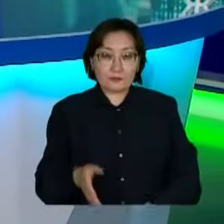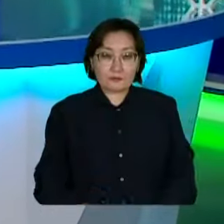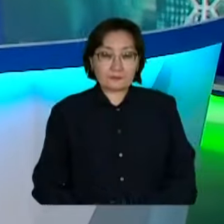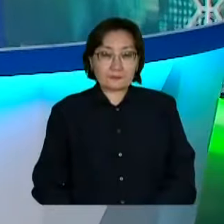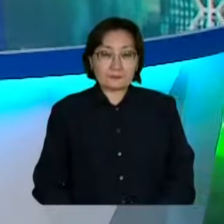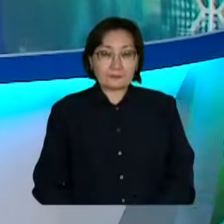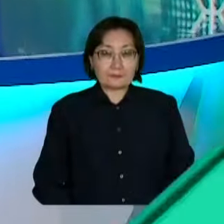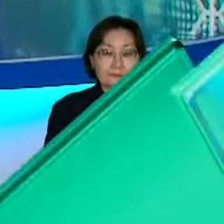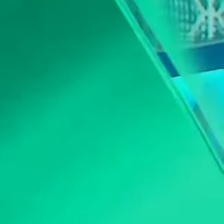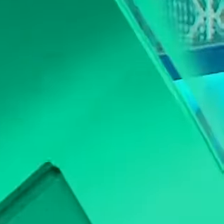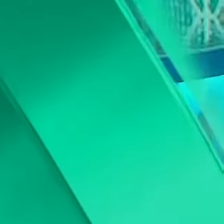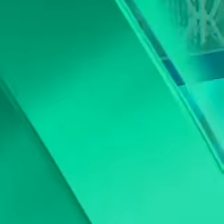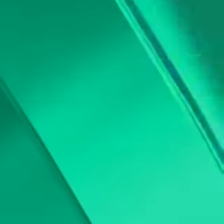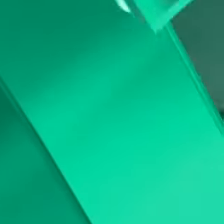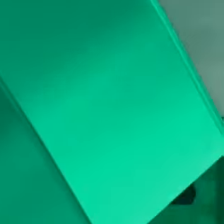көретіндеріңіз.